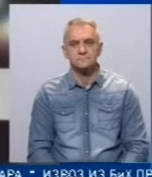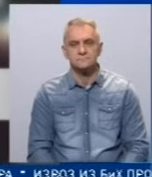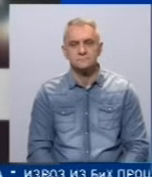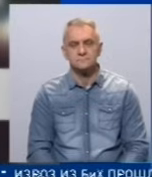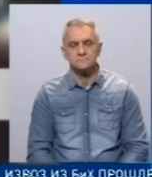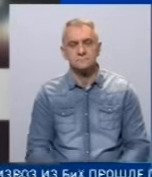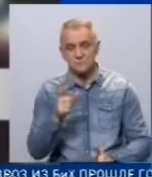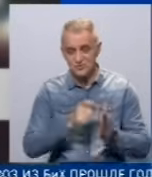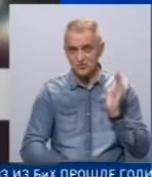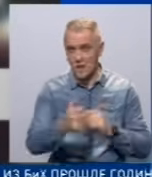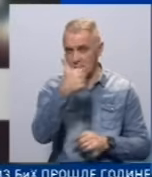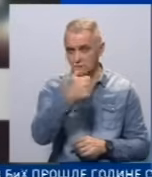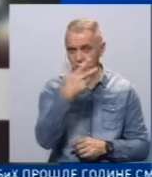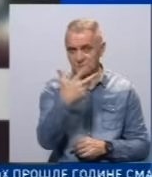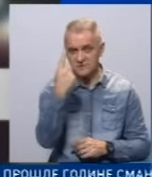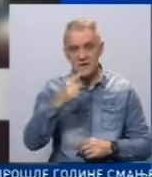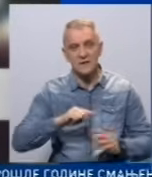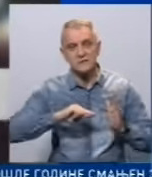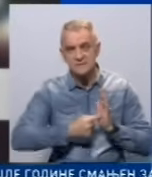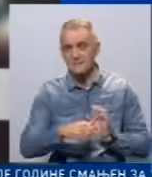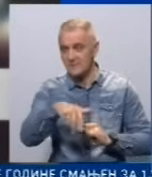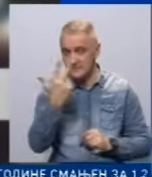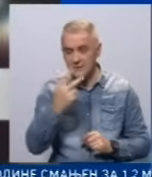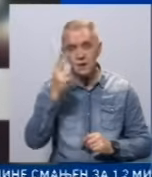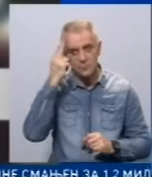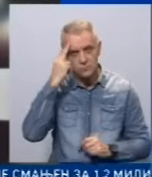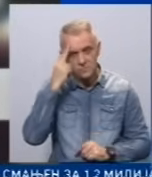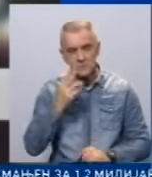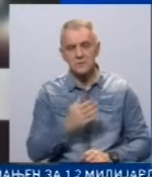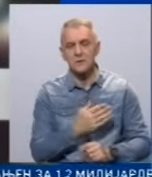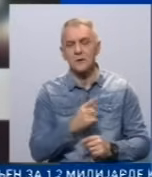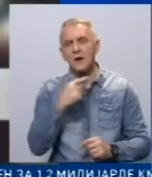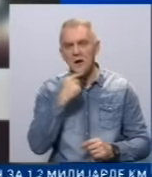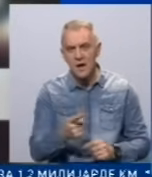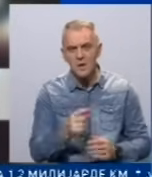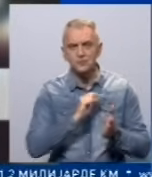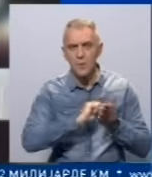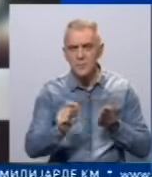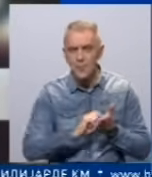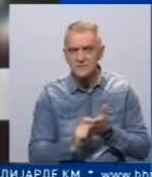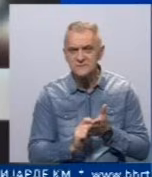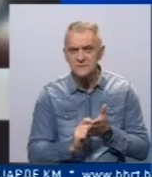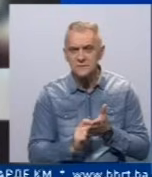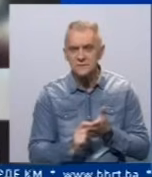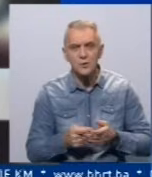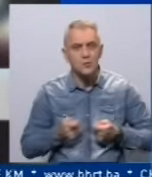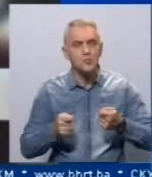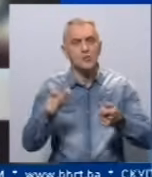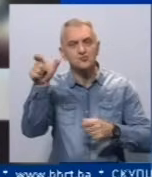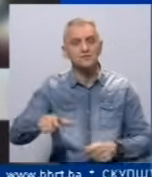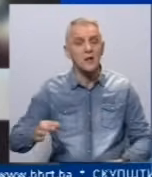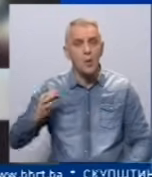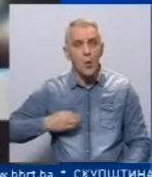Članom 131 stav 3 svima nam je poznato, ZKP-a je izričito propisano da je tužitelj